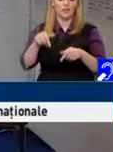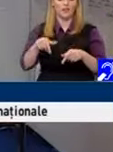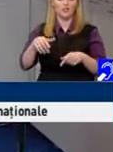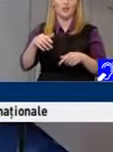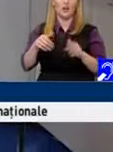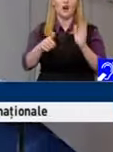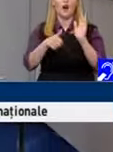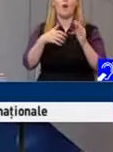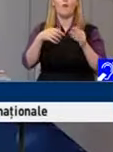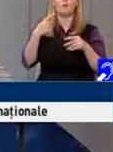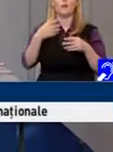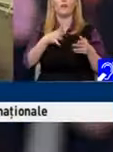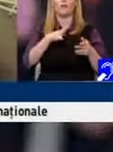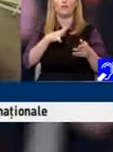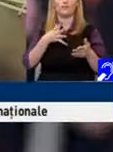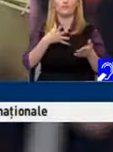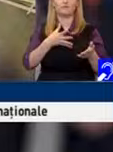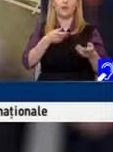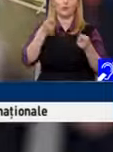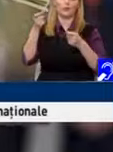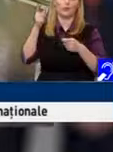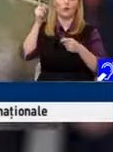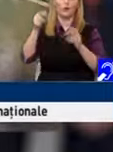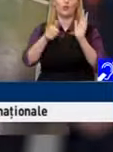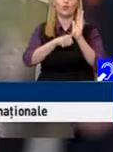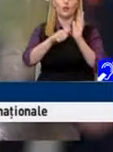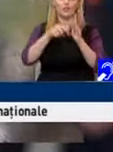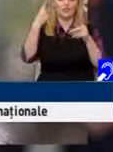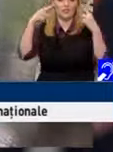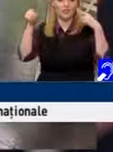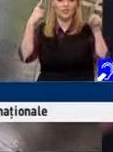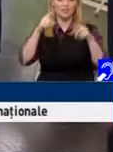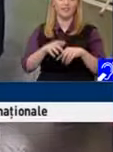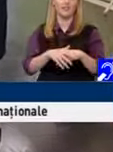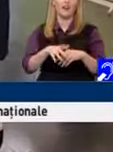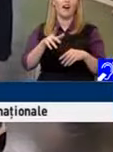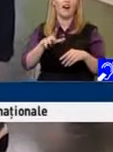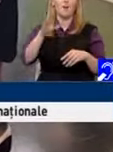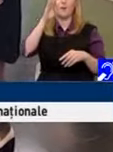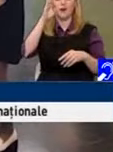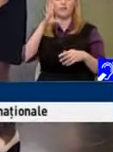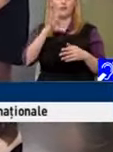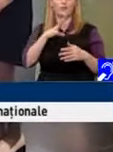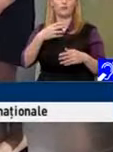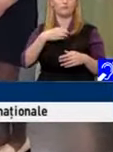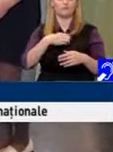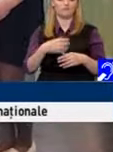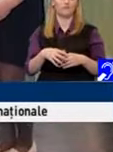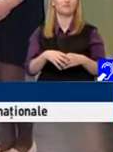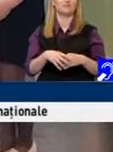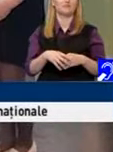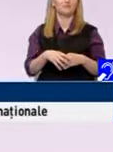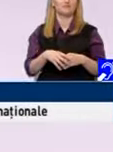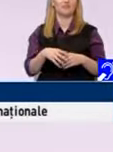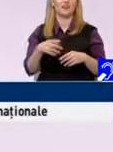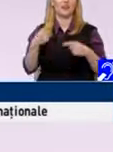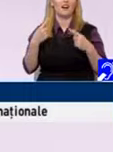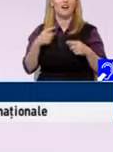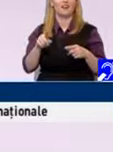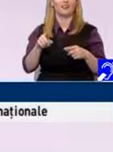6 invenții. Sistemul de ras elaborat de Victor Vâlcov și Constantin Ciortan a fost apreciat cu o medalie de bronz de către juriul internațional și cu o